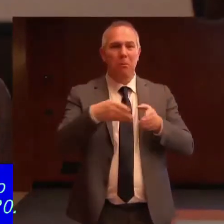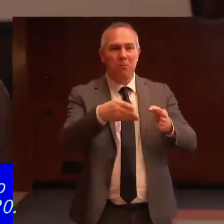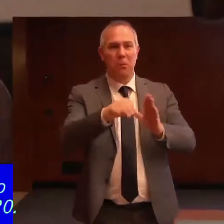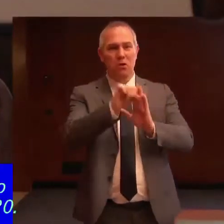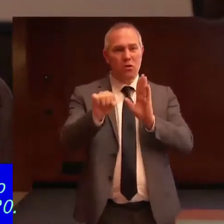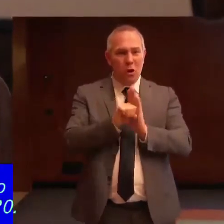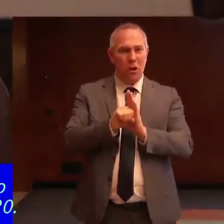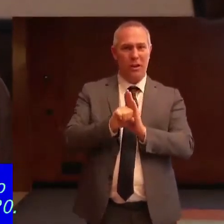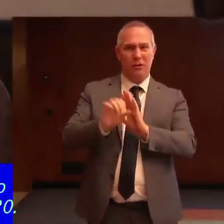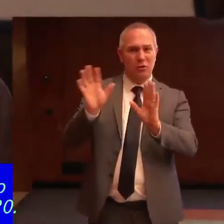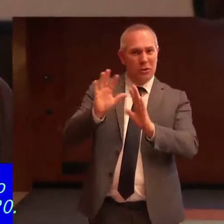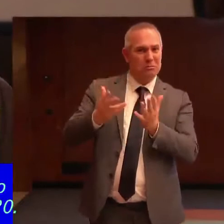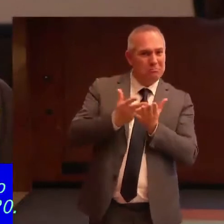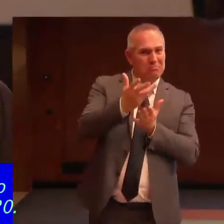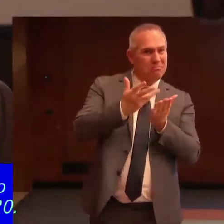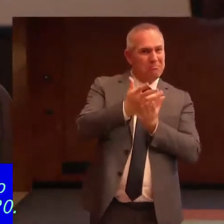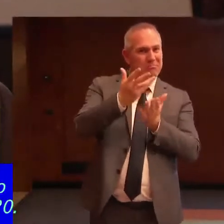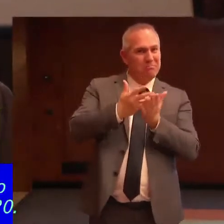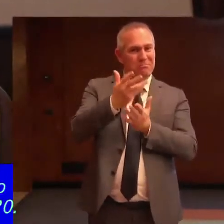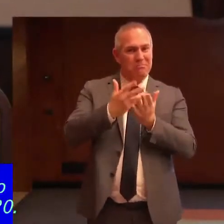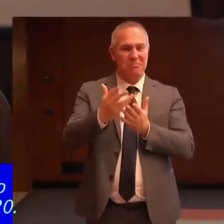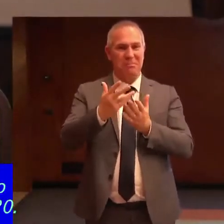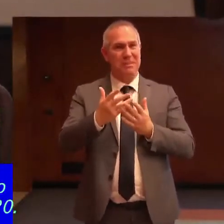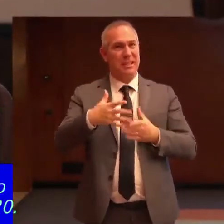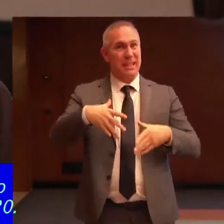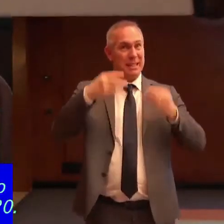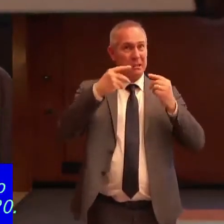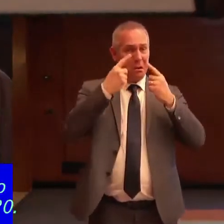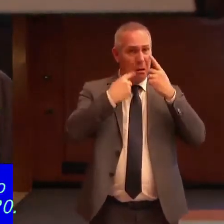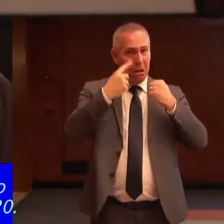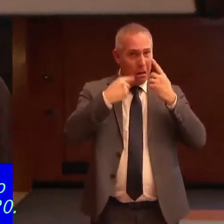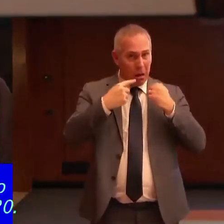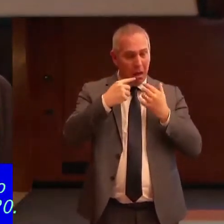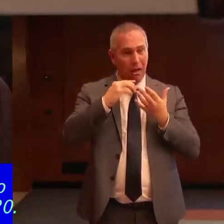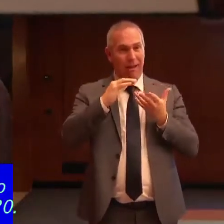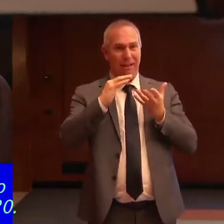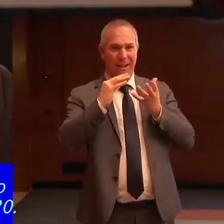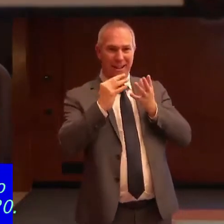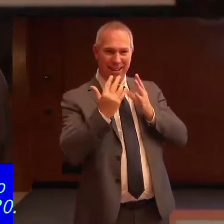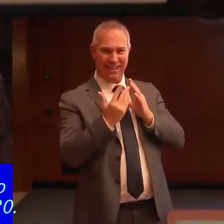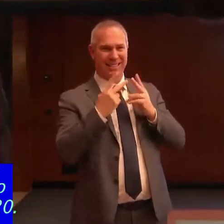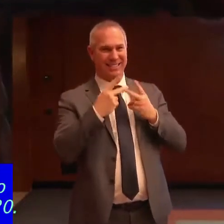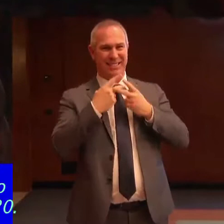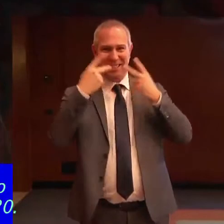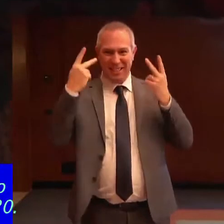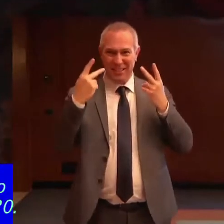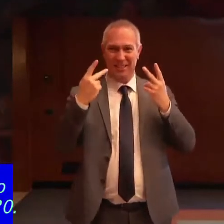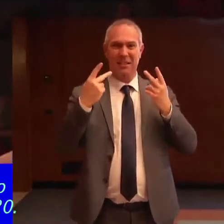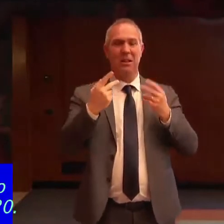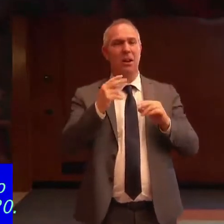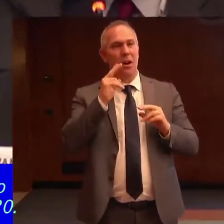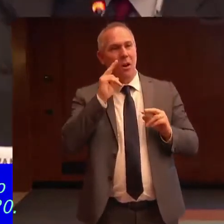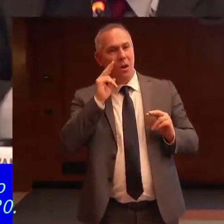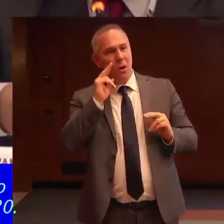la storia del cinema, come siamo passati quindi dalle lacrime al sorriso e come il cinema, gli sguardi del cinema ci